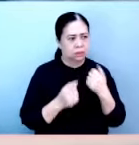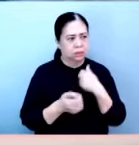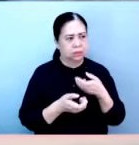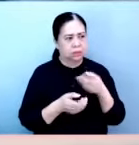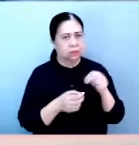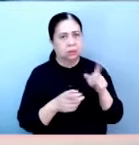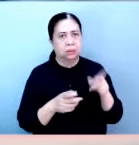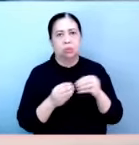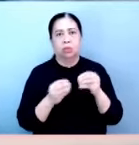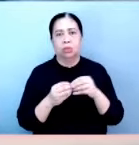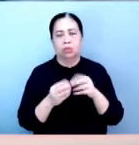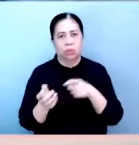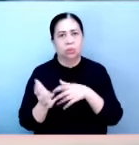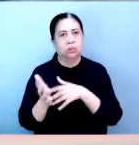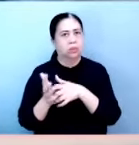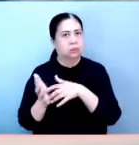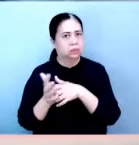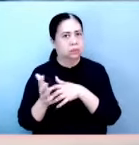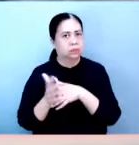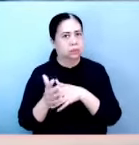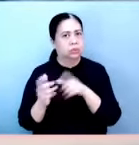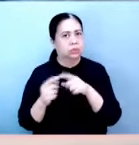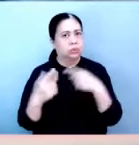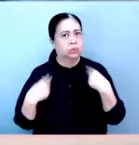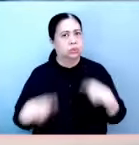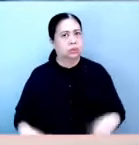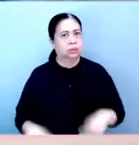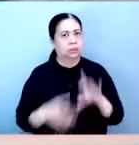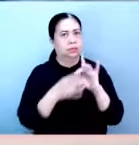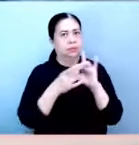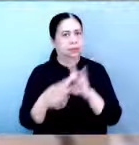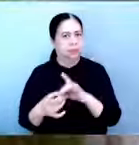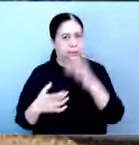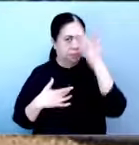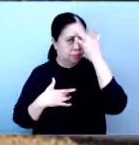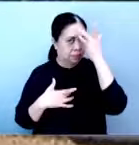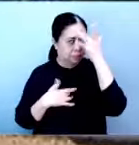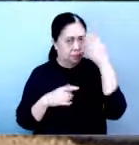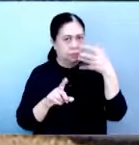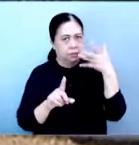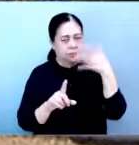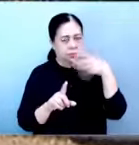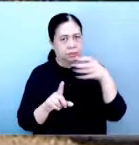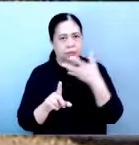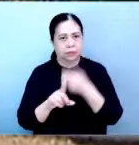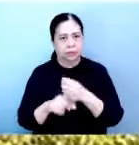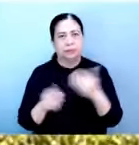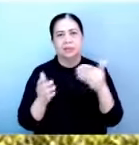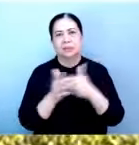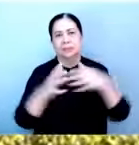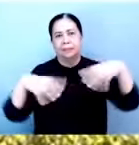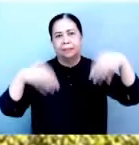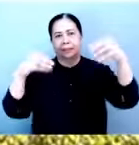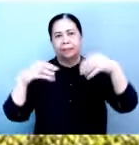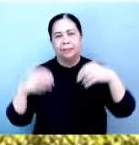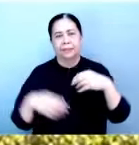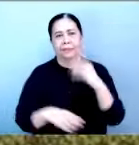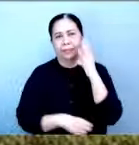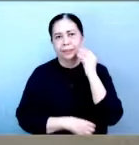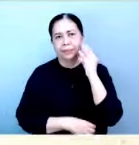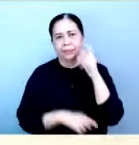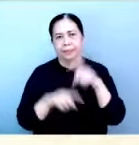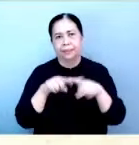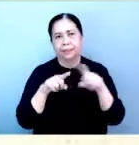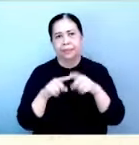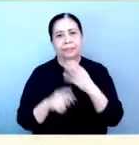makes them all vulnerable to health related illnesses sunod-sunod na brownout naman ang naranasan sa Bacolod City